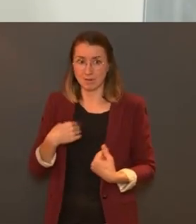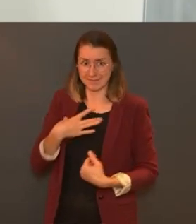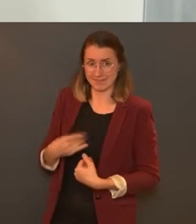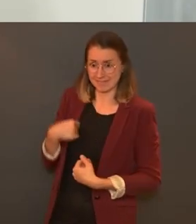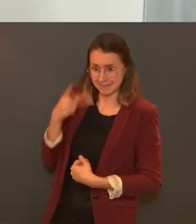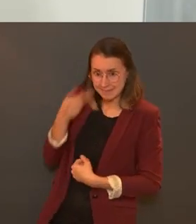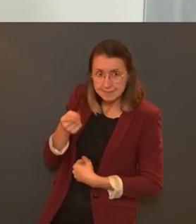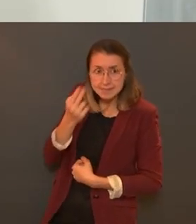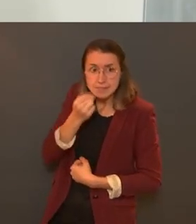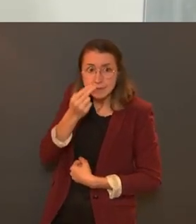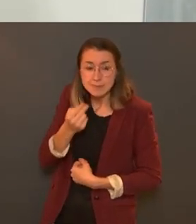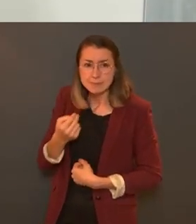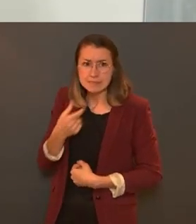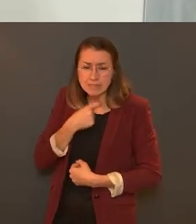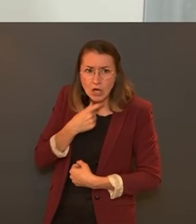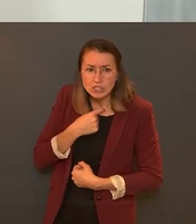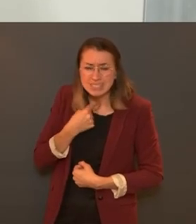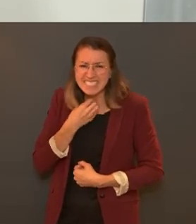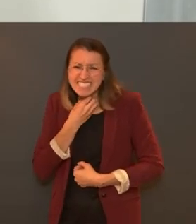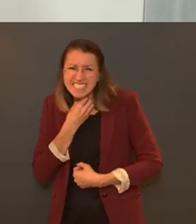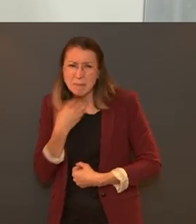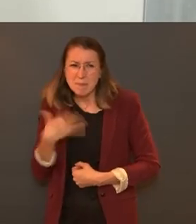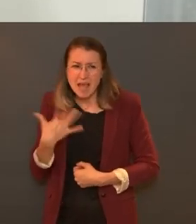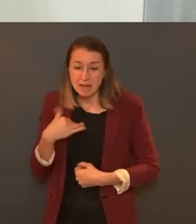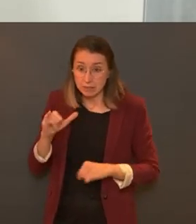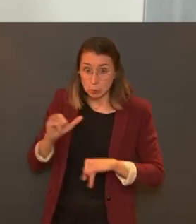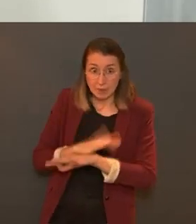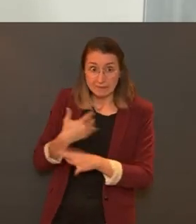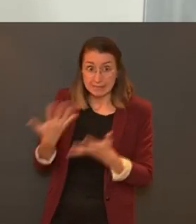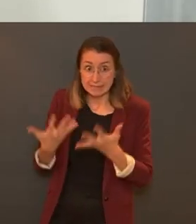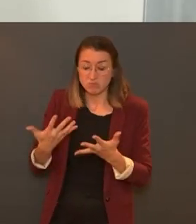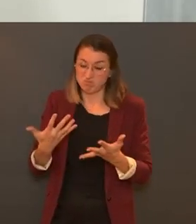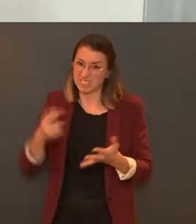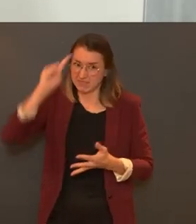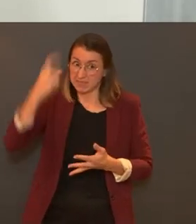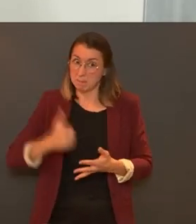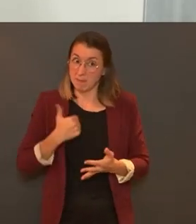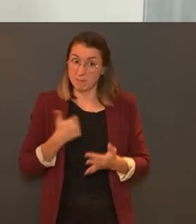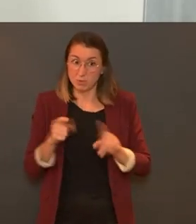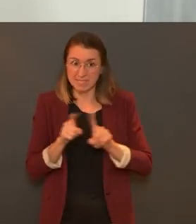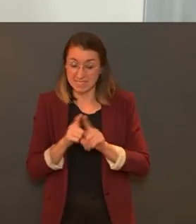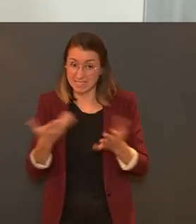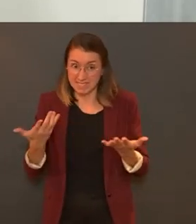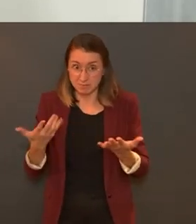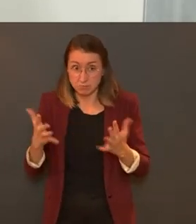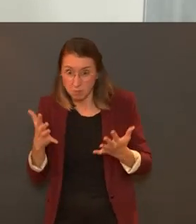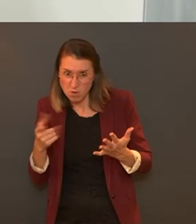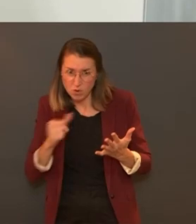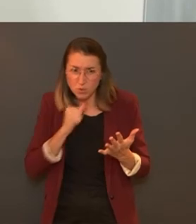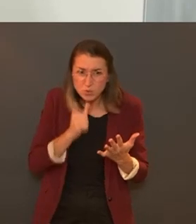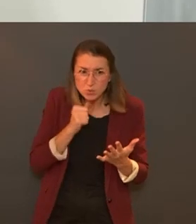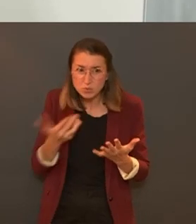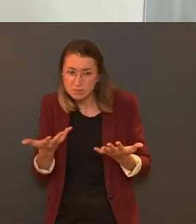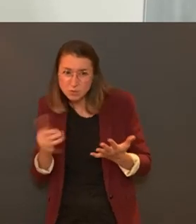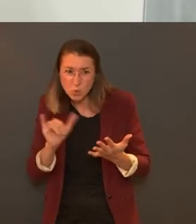maison, quand la gorge commence à gratter, quand votre enfant commence à tousser un petit peu. Et donc, je pense qu'on doit